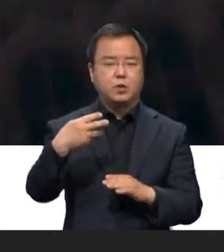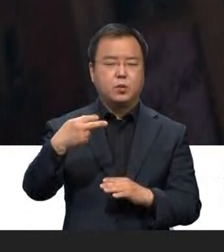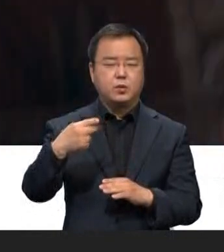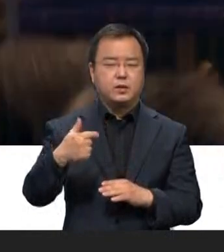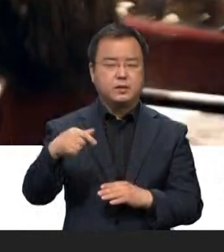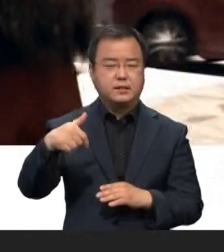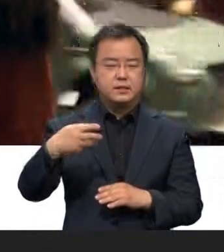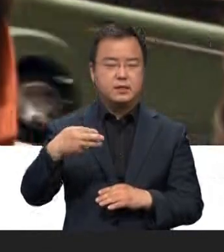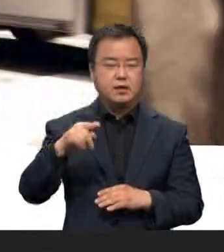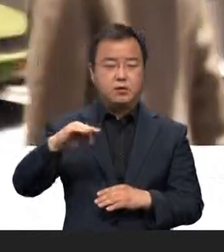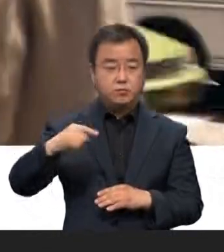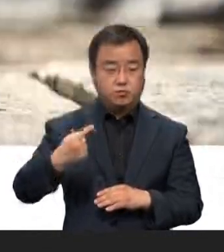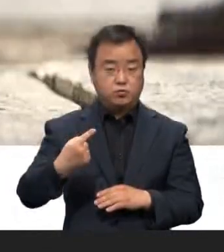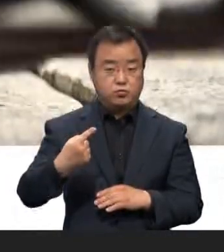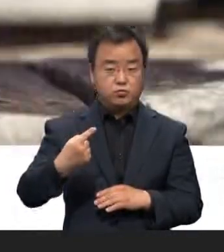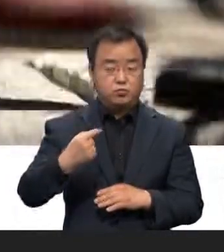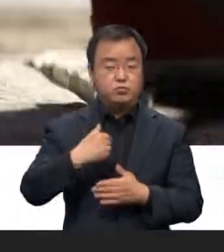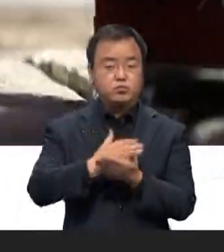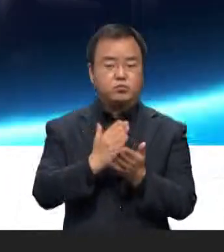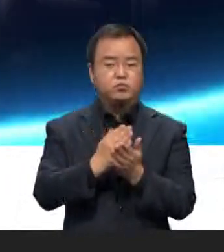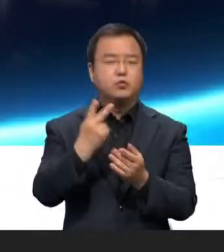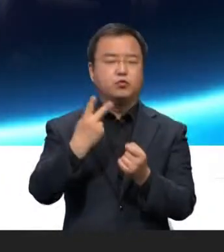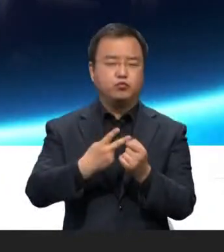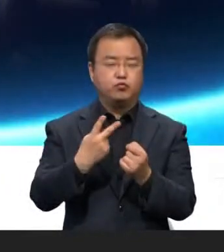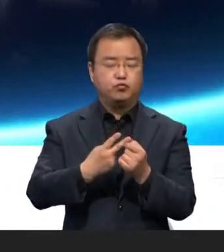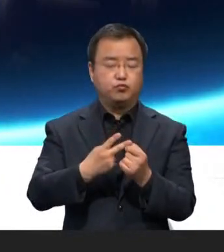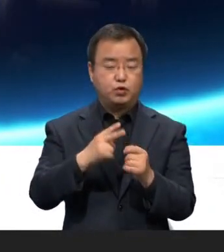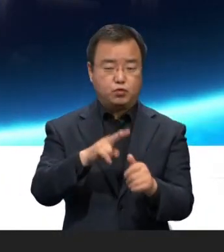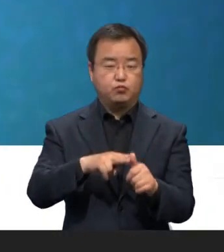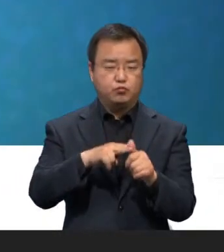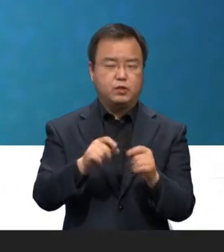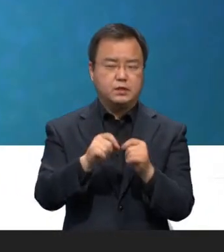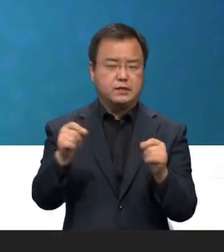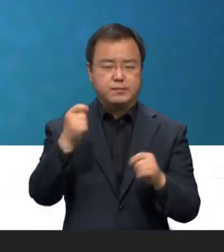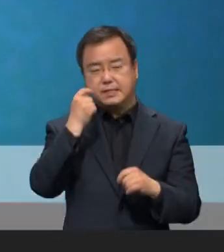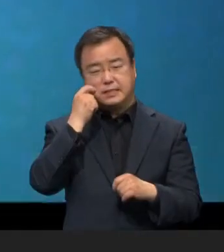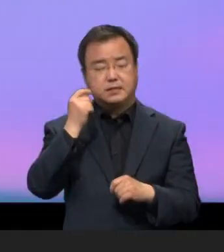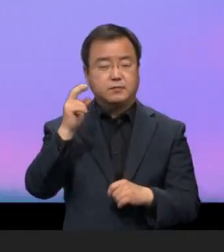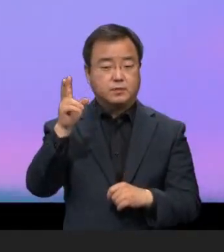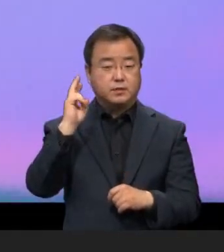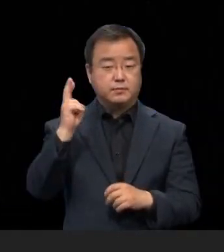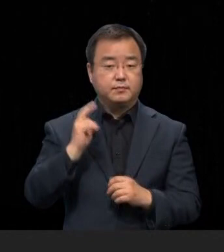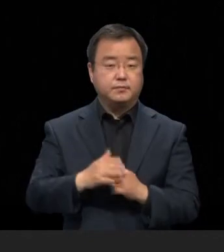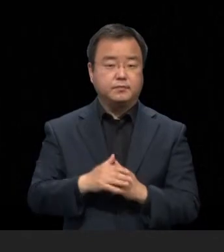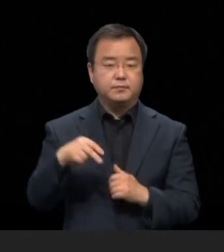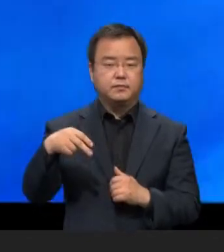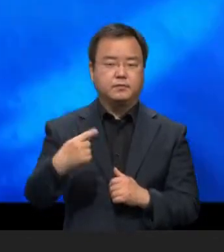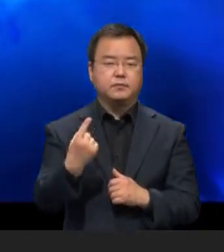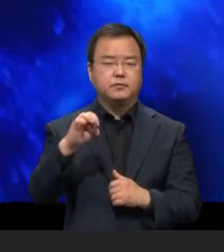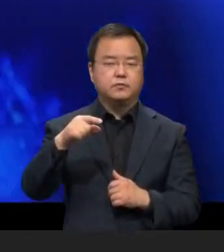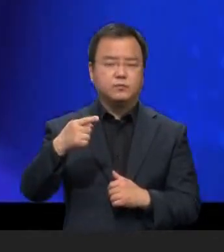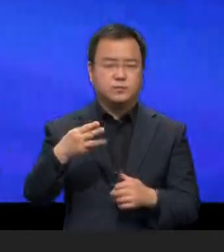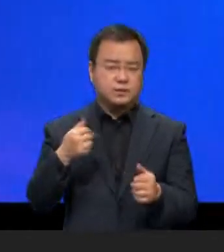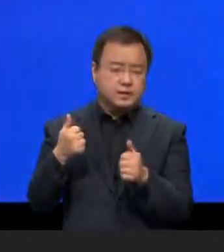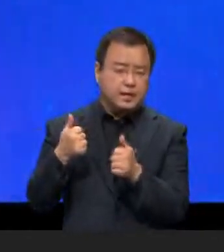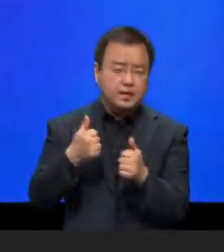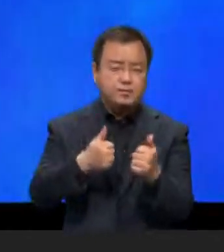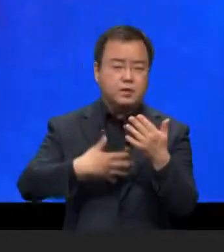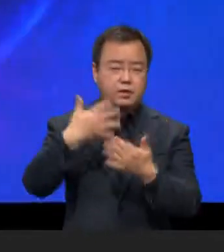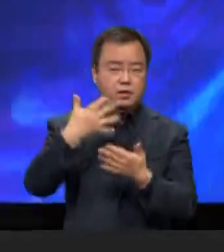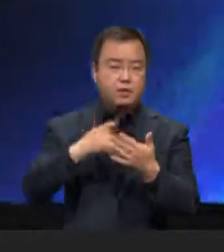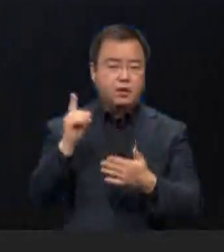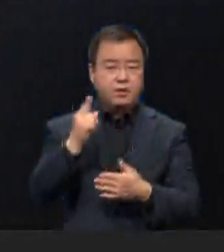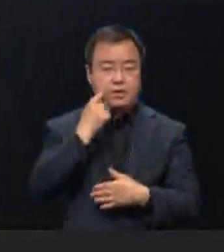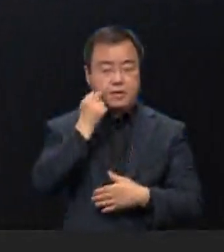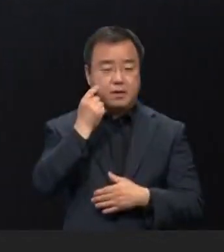장편 애니메이션상과 음악상 후보에 오르며 장기 흥행을 예고했습니다. 소울을 바짝 추격하는 영화는 일본